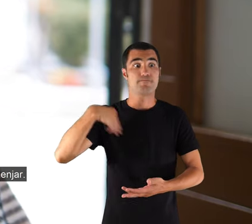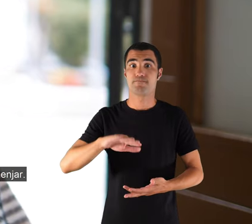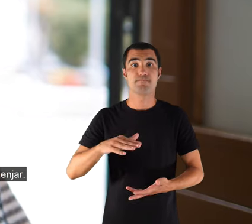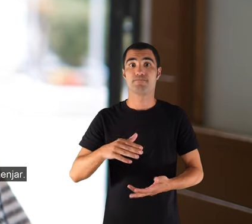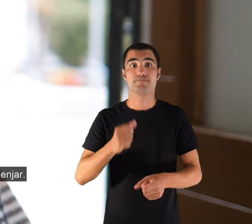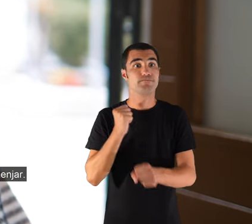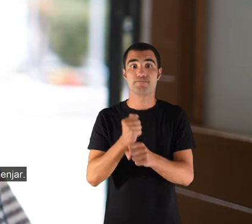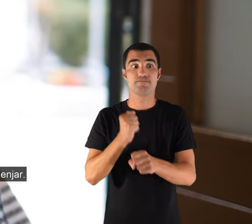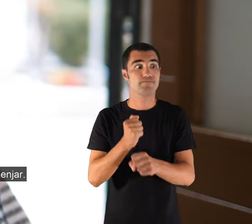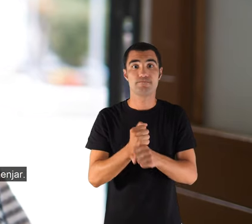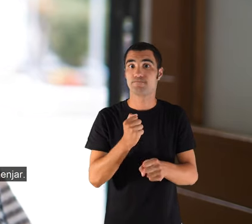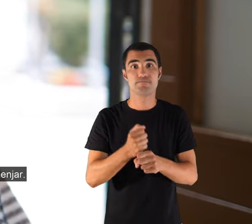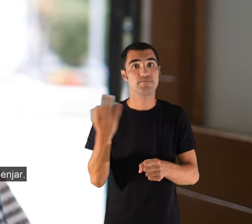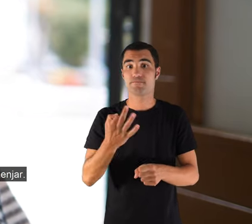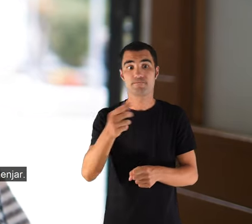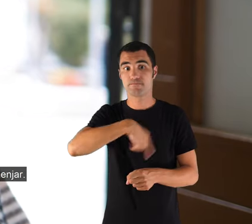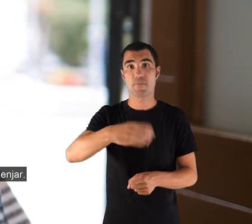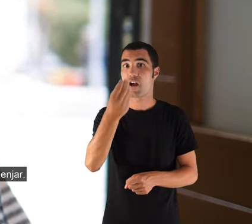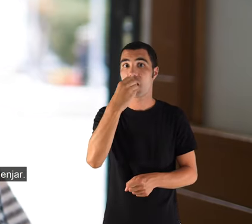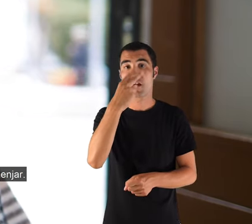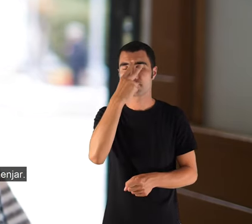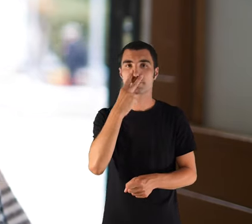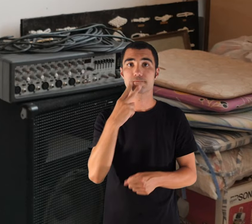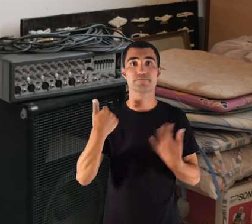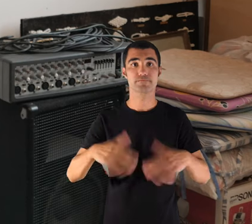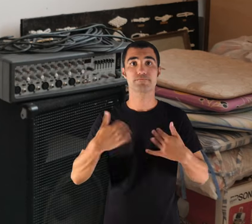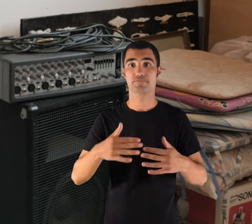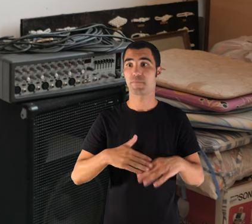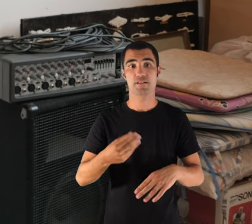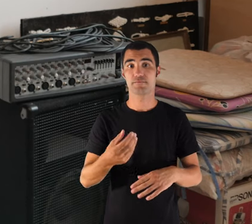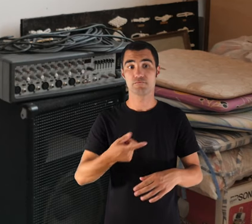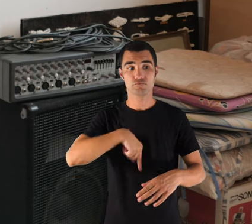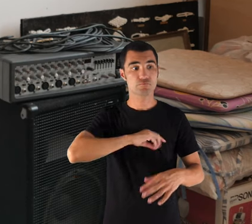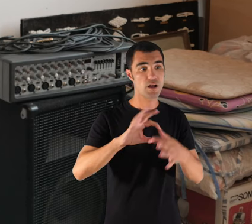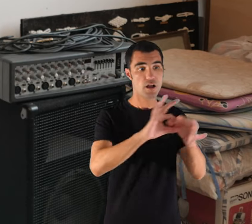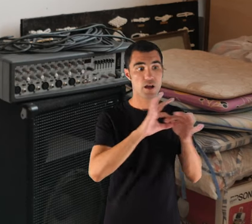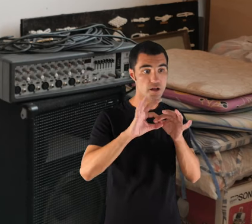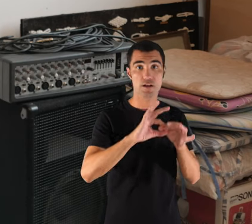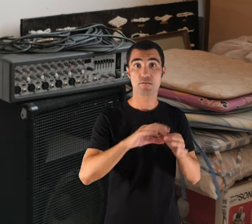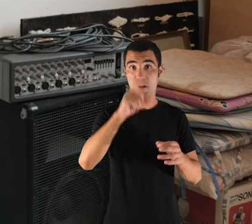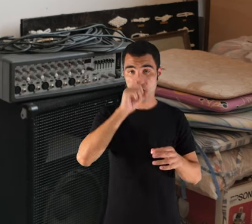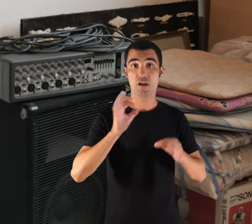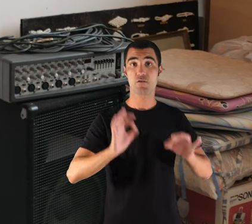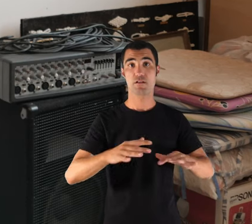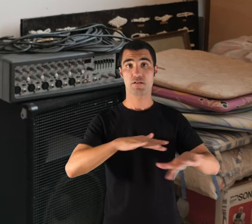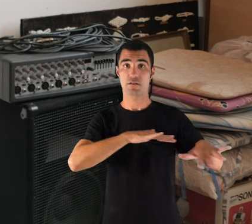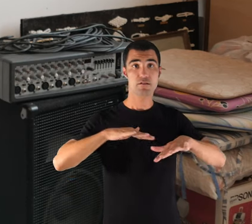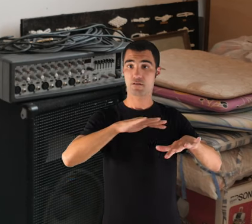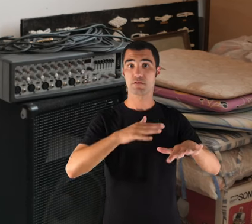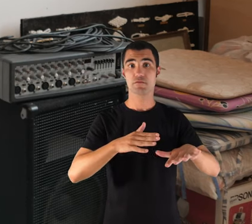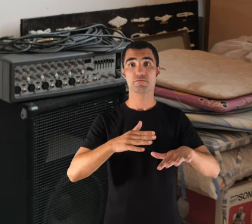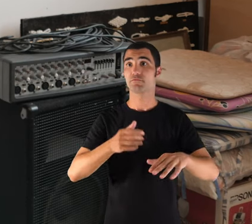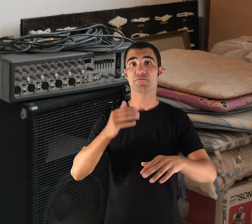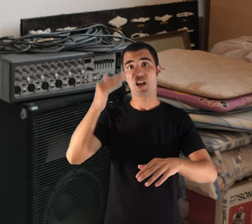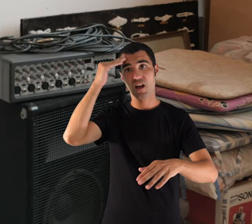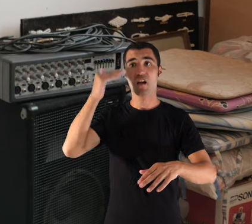havia molta misèria i havien d'ajudar a la família per poder menjar. Molts de companys meus, a la meva edat, anaven per pla a fer